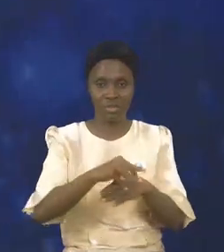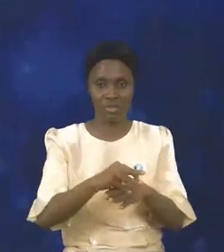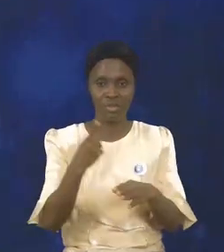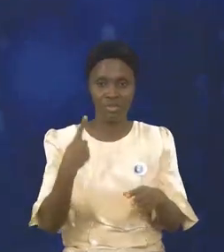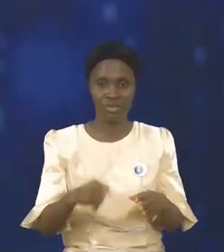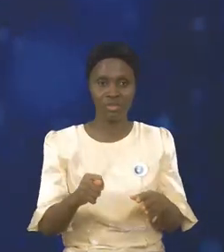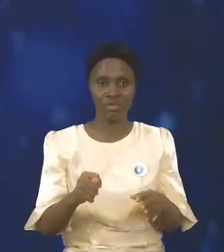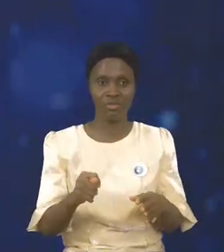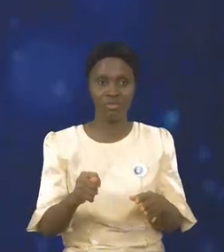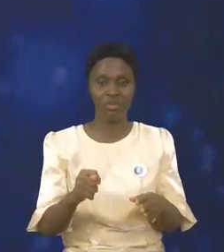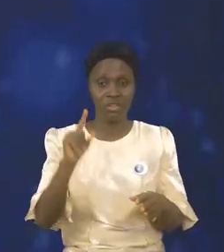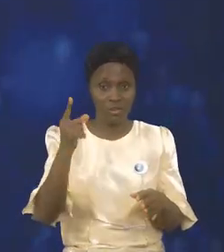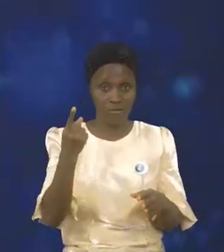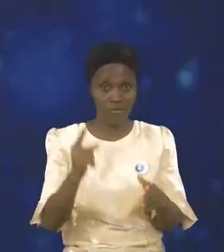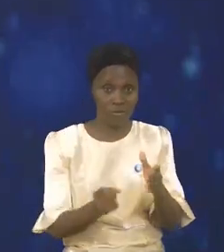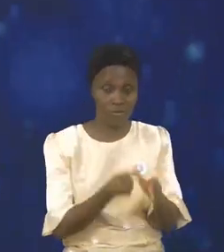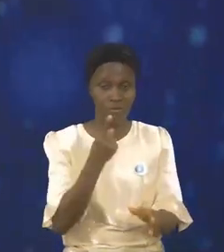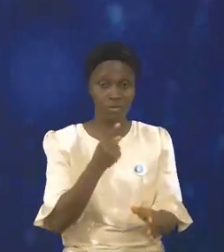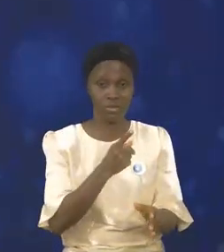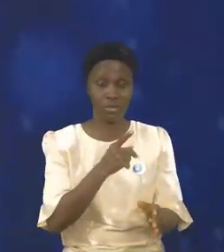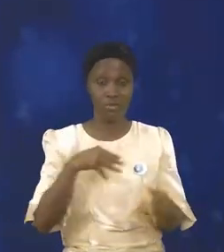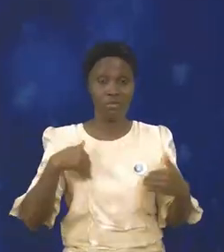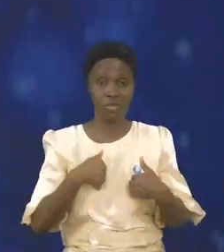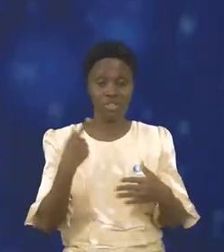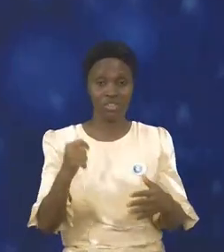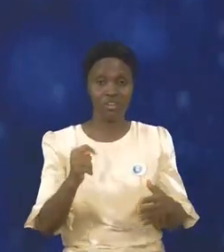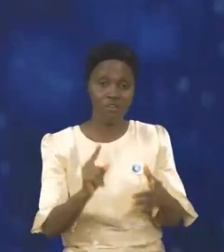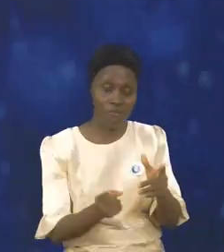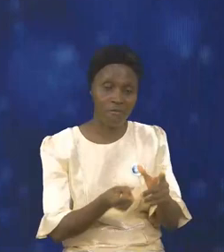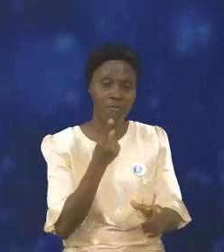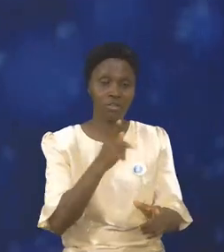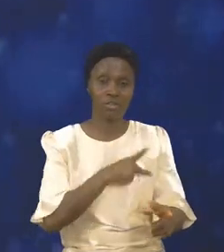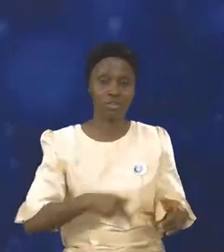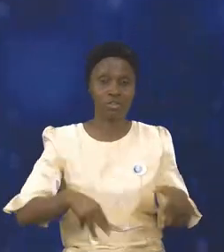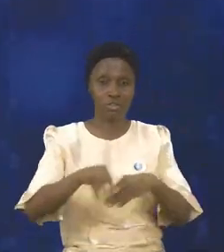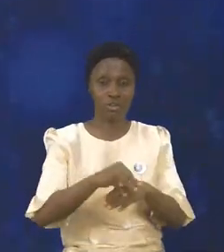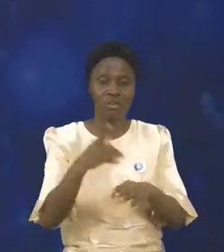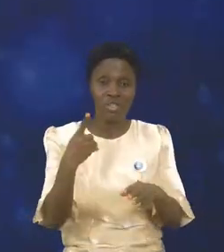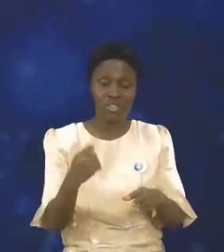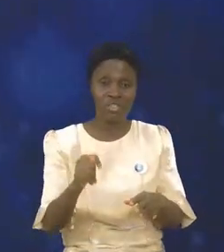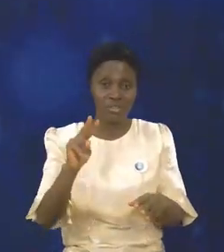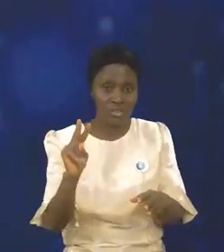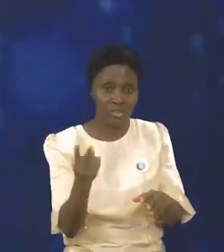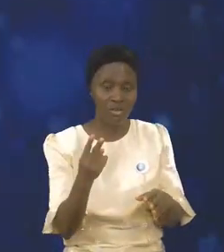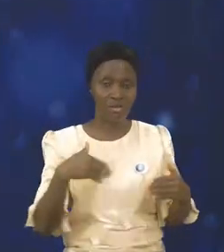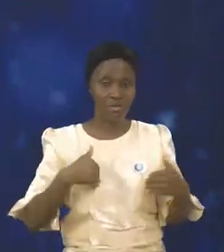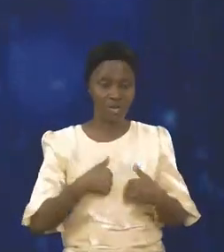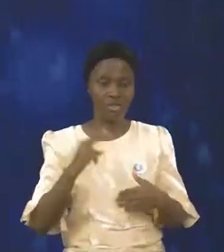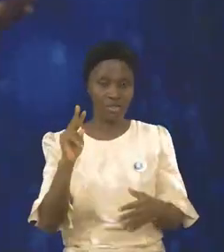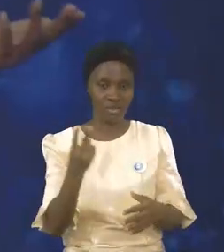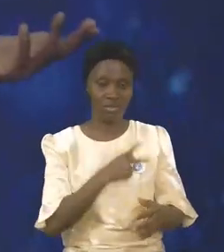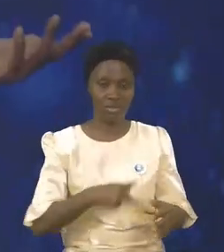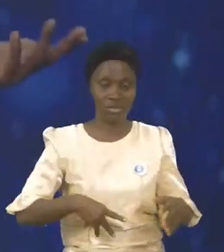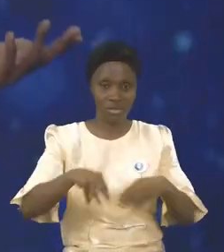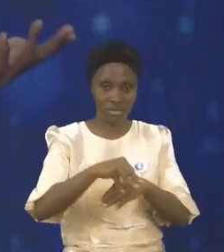quatrième royaume. L'animal, la bête, est un royaume. Le quatrième animal, c'est un